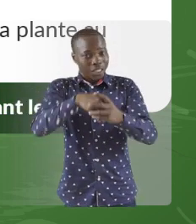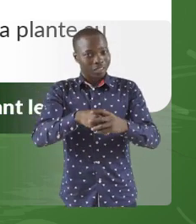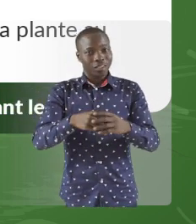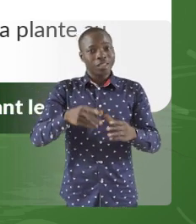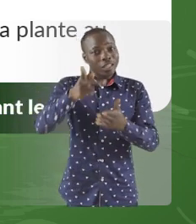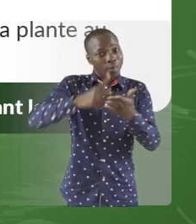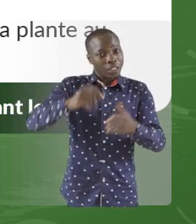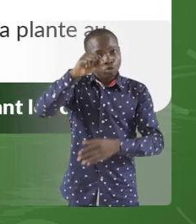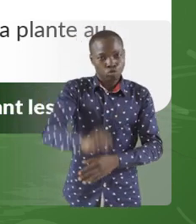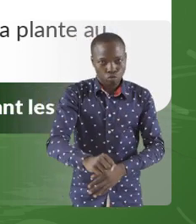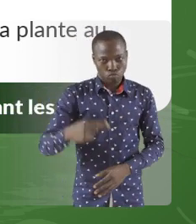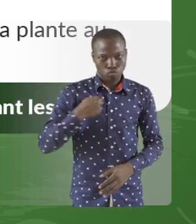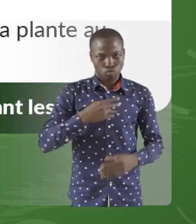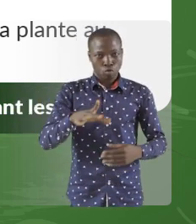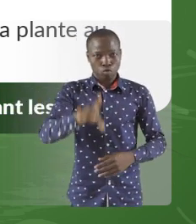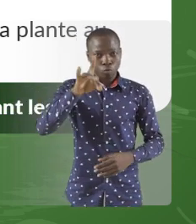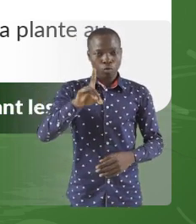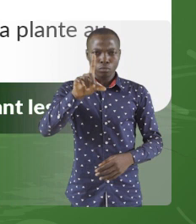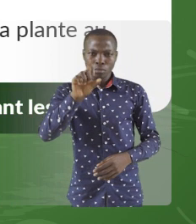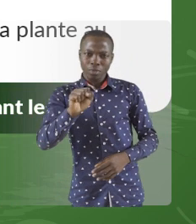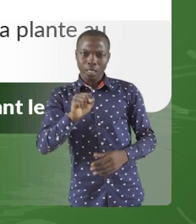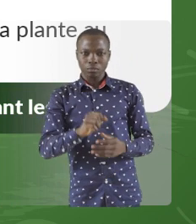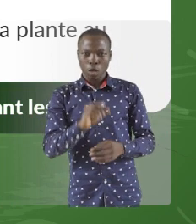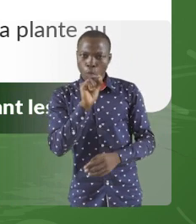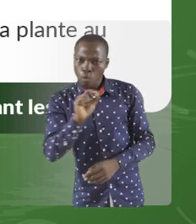dans sa partie sud, on trouve les.